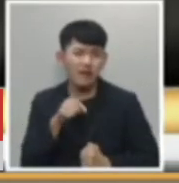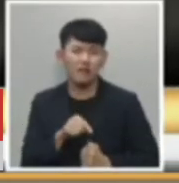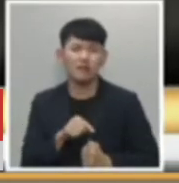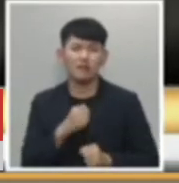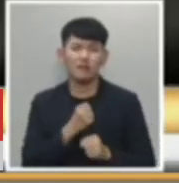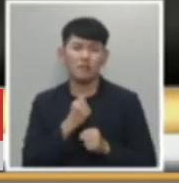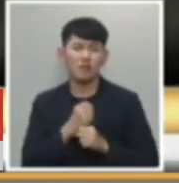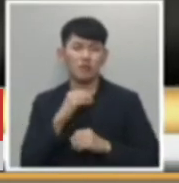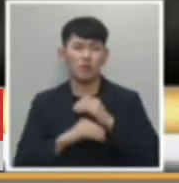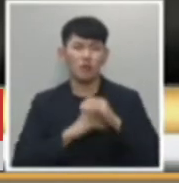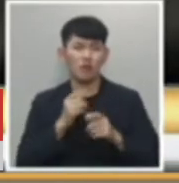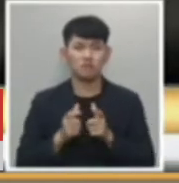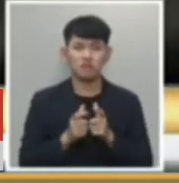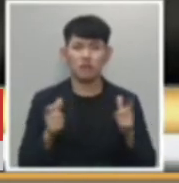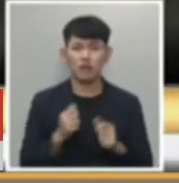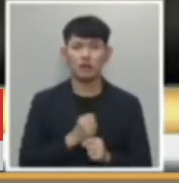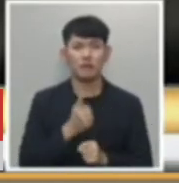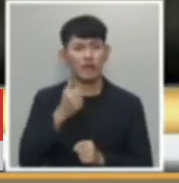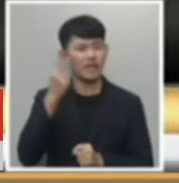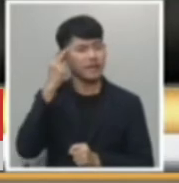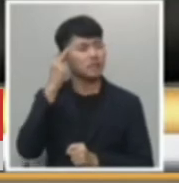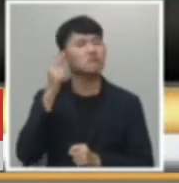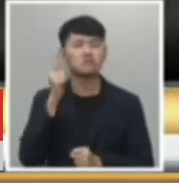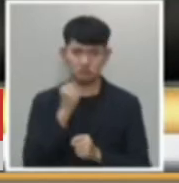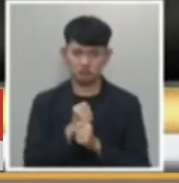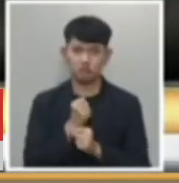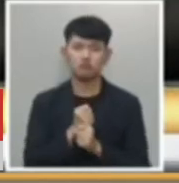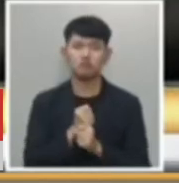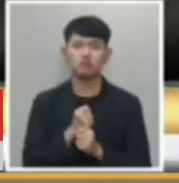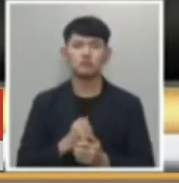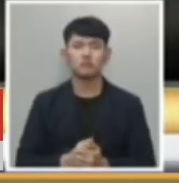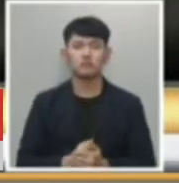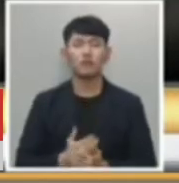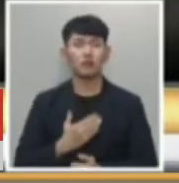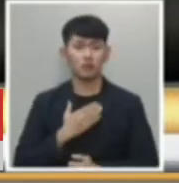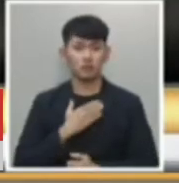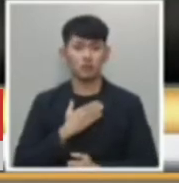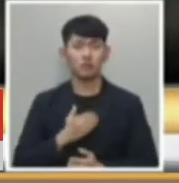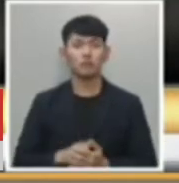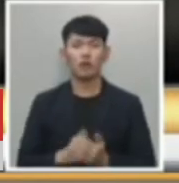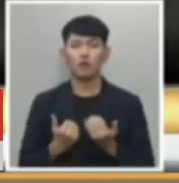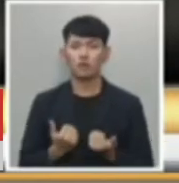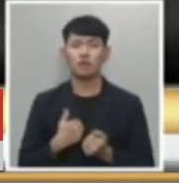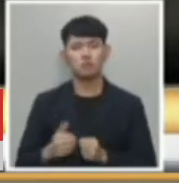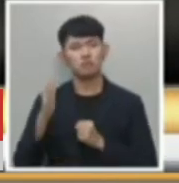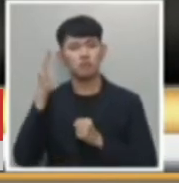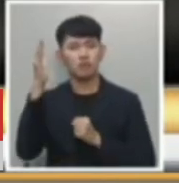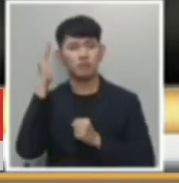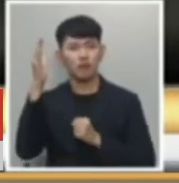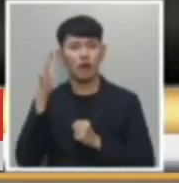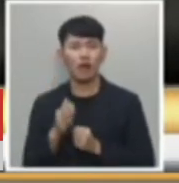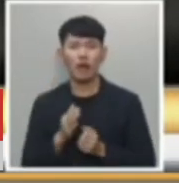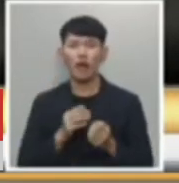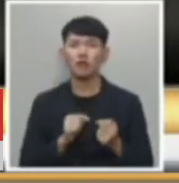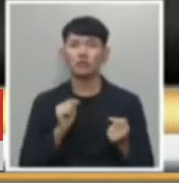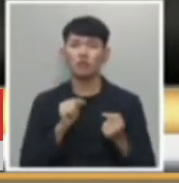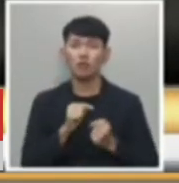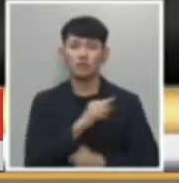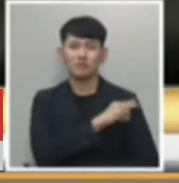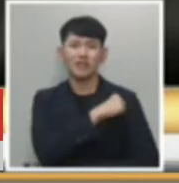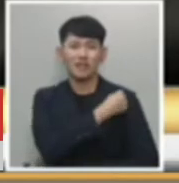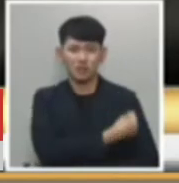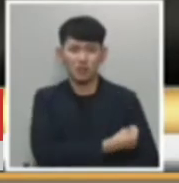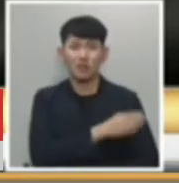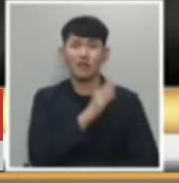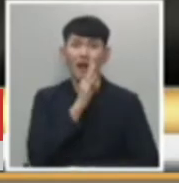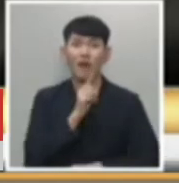านชลประทานเนี่ยน่าจะเกิดขึ้นนะครับในส่วนของผมเองนะครับวันนี้มาอภิปรายในงบของด้านสาธารณสุขแล้วก็ถ้ามีเวลาเหลือก็จะง